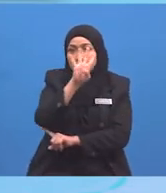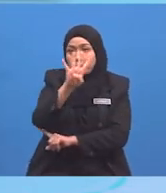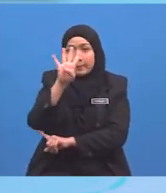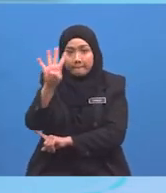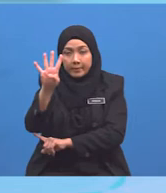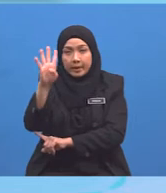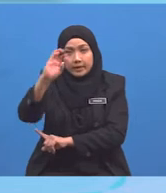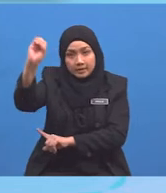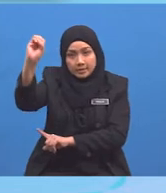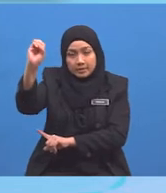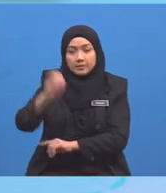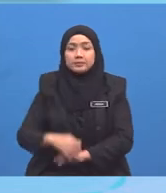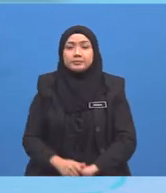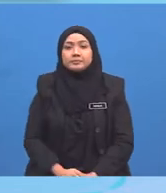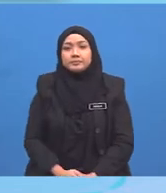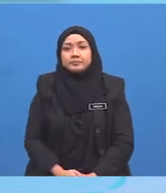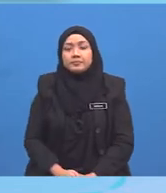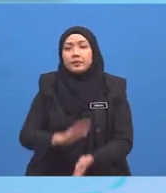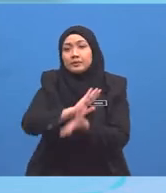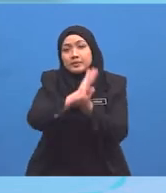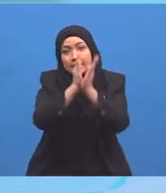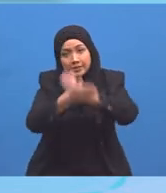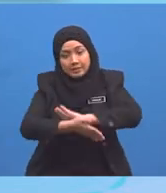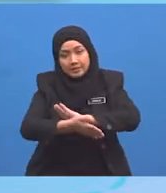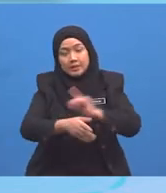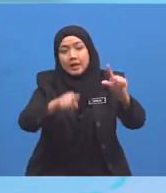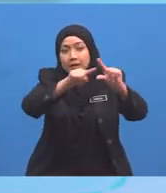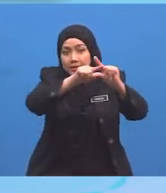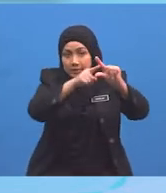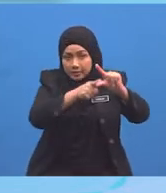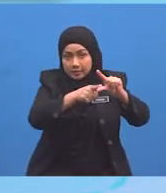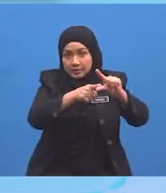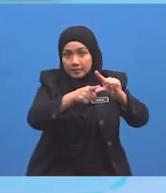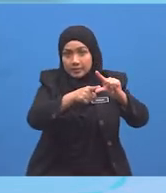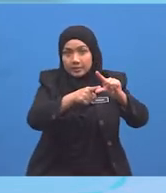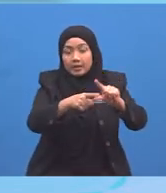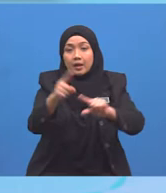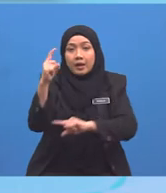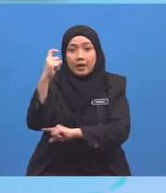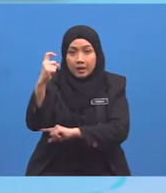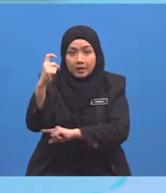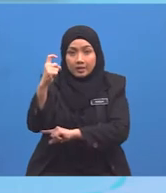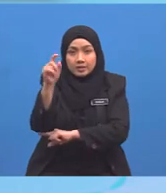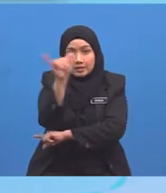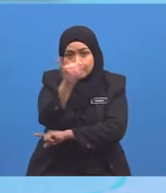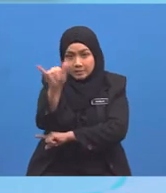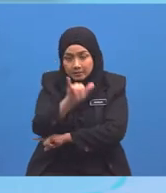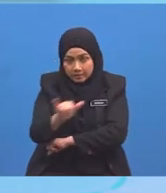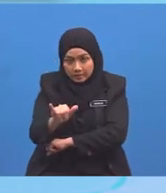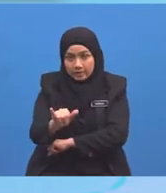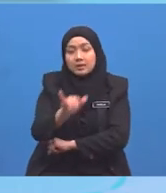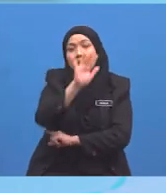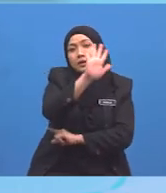144 darjah. Maka nilai sudut X adalah bersamaan dengan